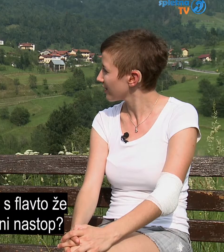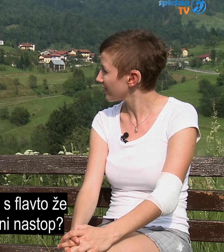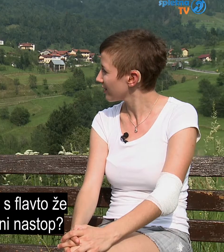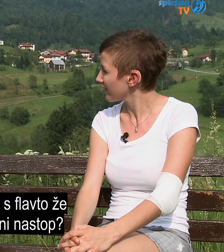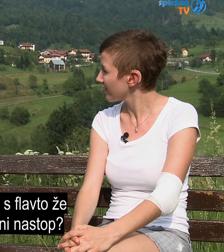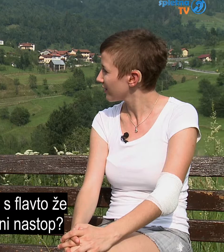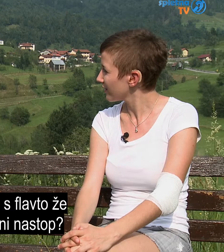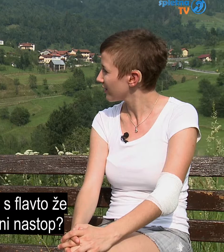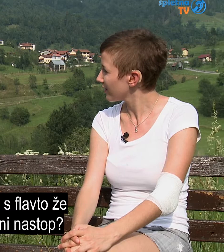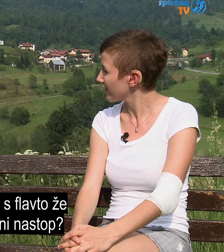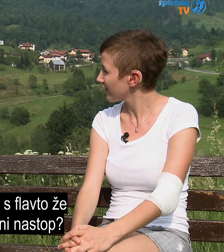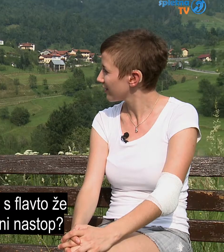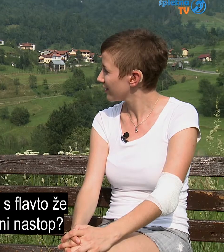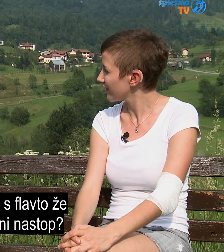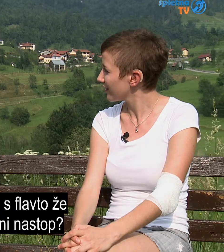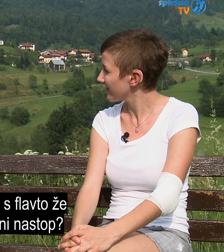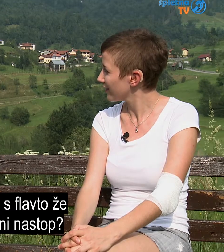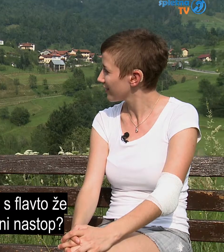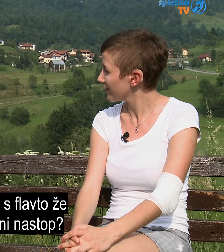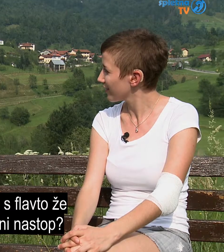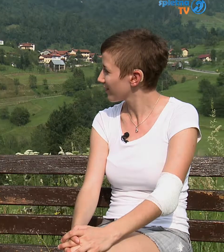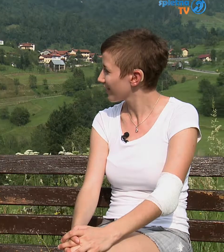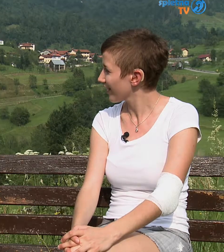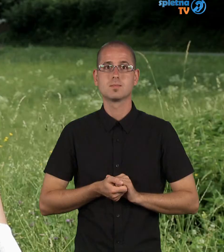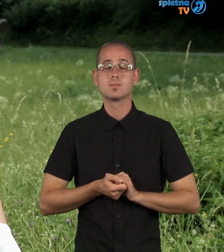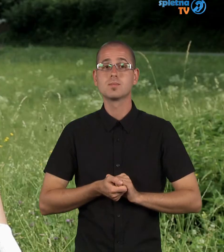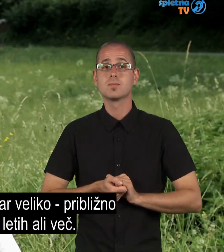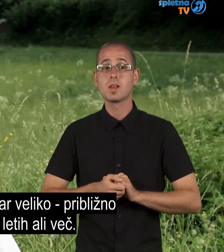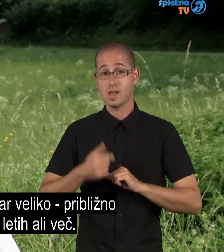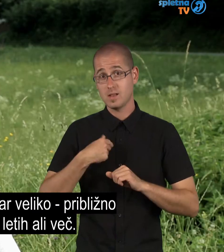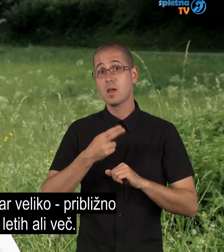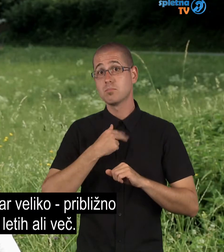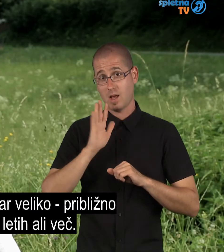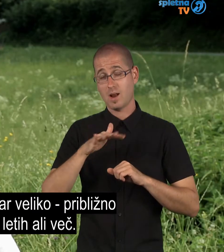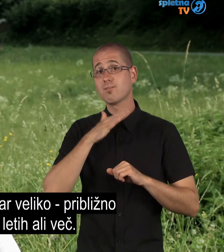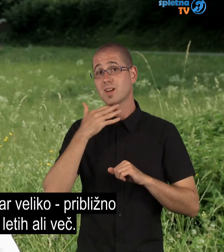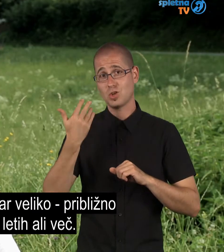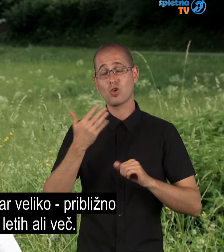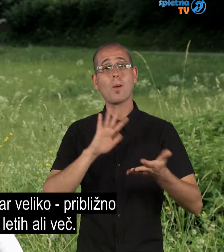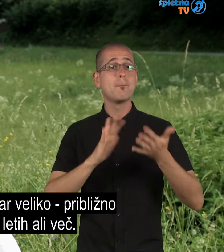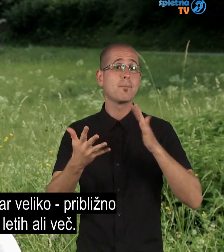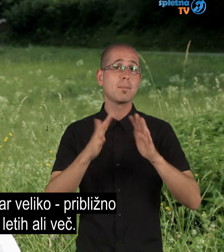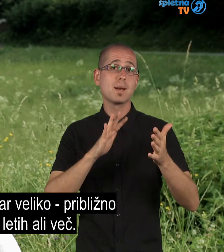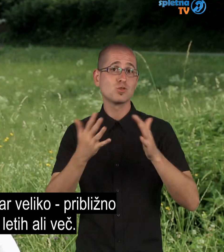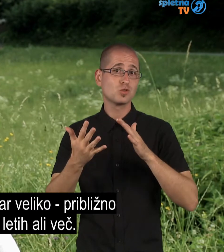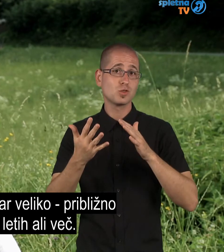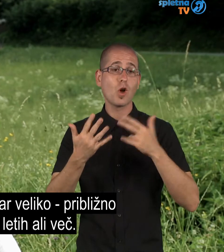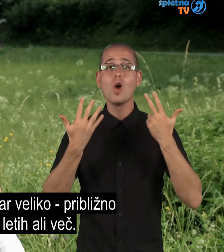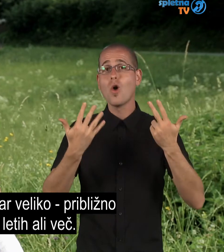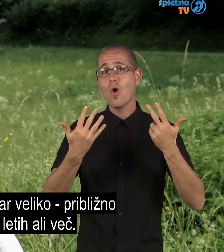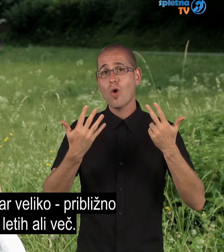ste že imeli kakšen javni nastup s flavto? Ja, sem imela kar jih veliko,